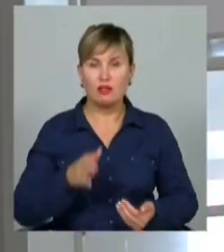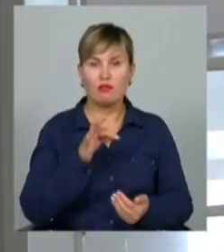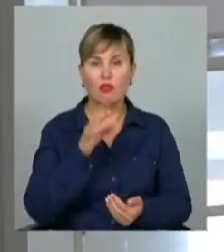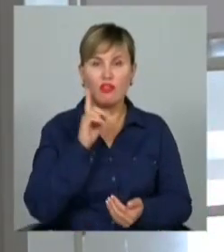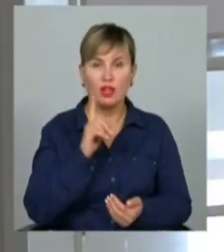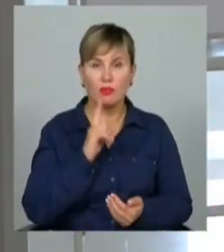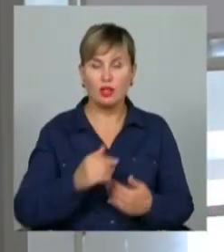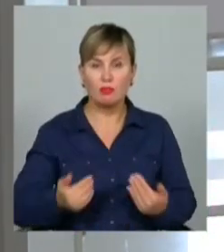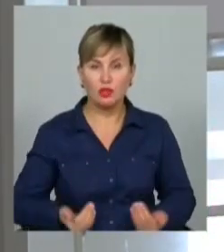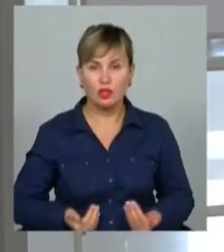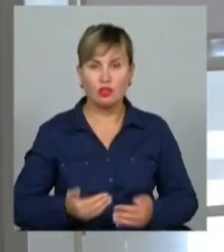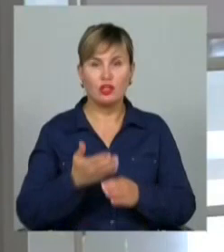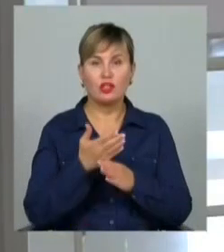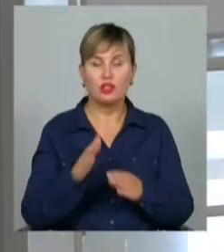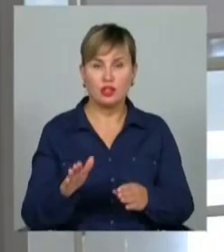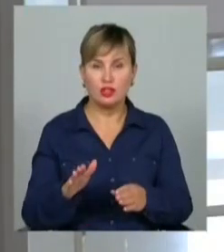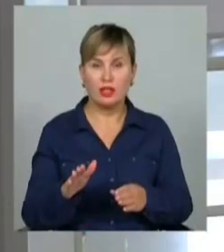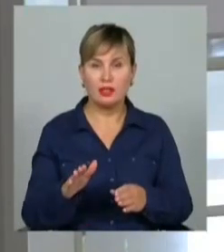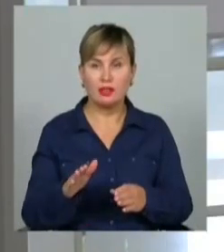временном жилье. Часть из них